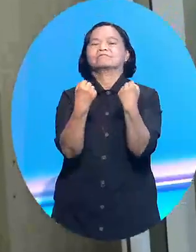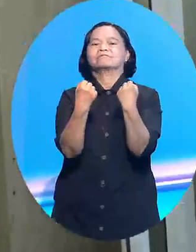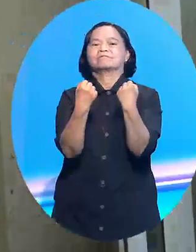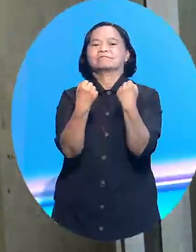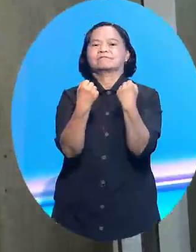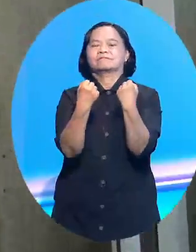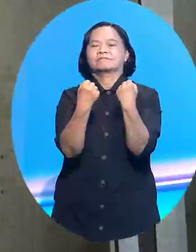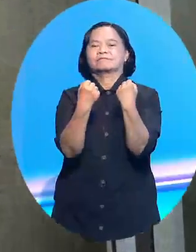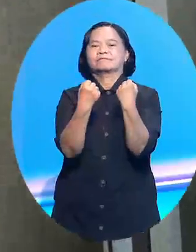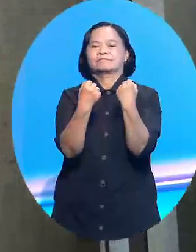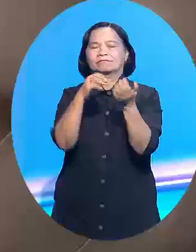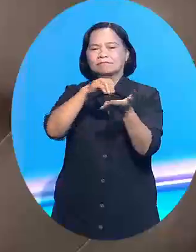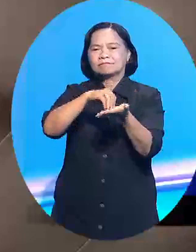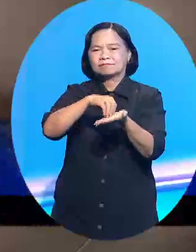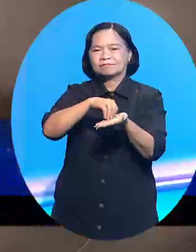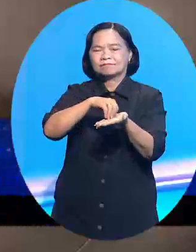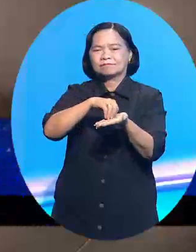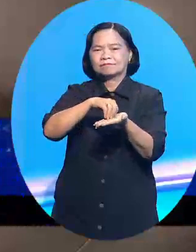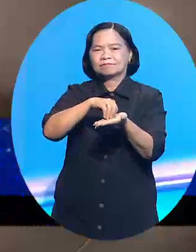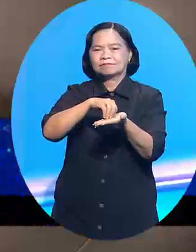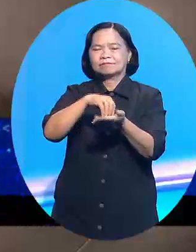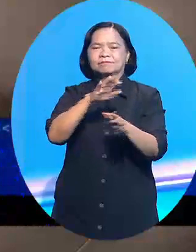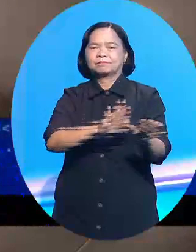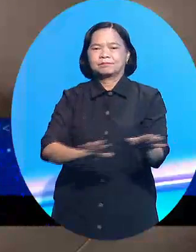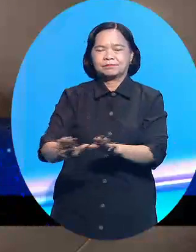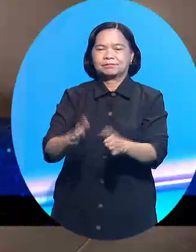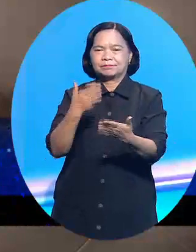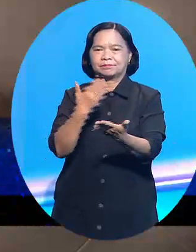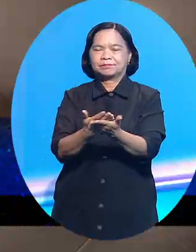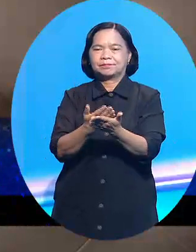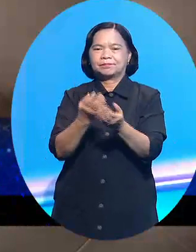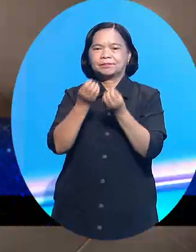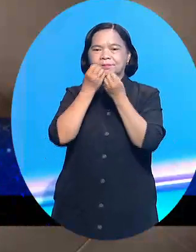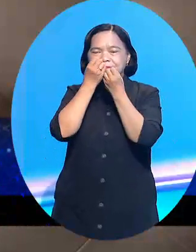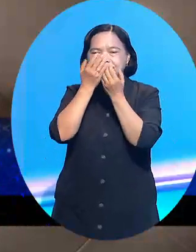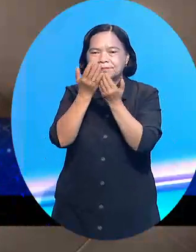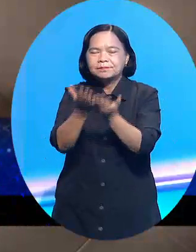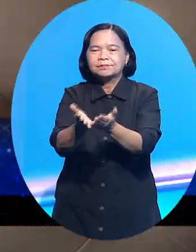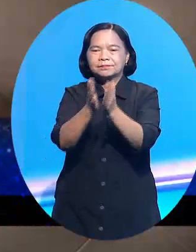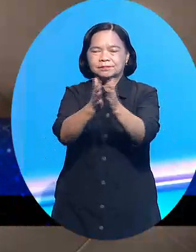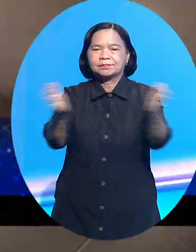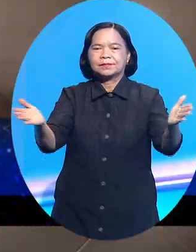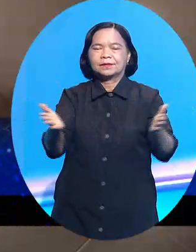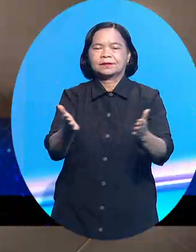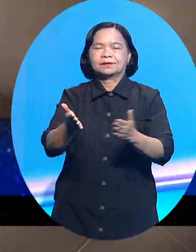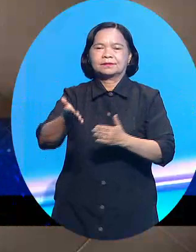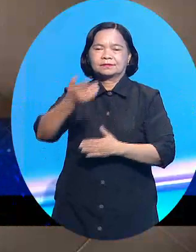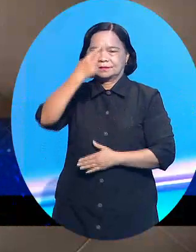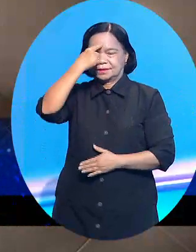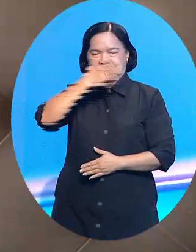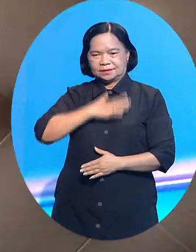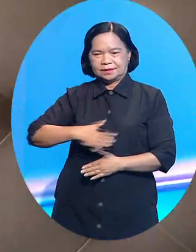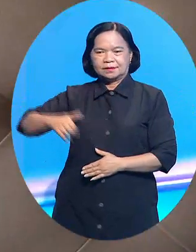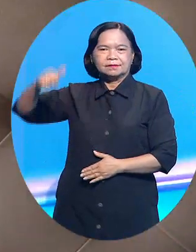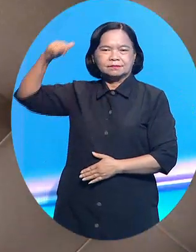thì còn làm để đền ơn đáp nghĩa những cái ân tình năm xưa mà đồng